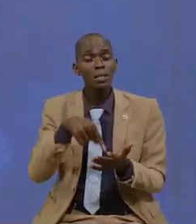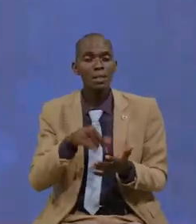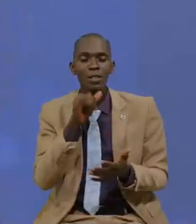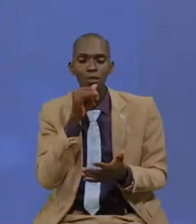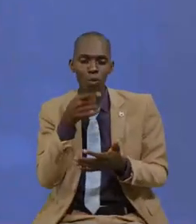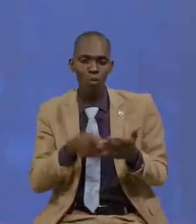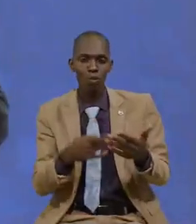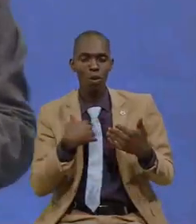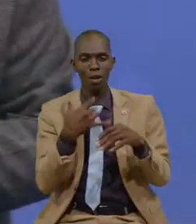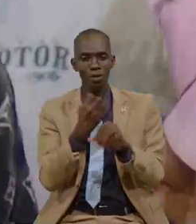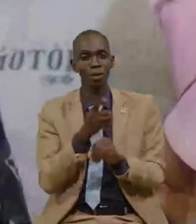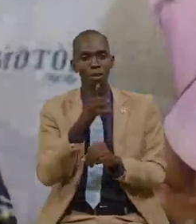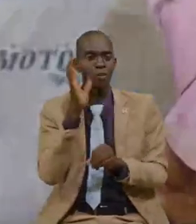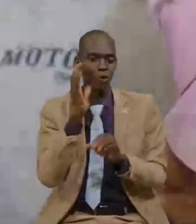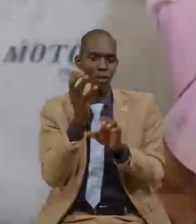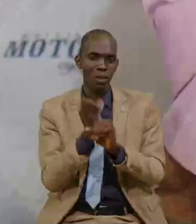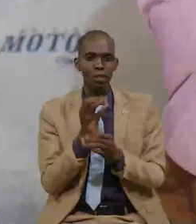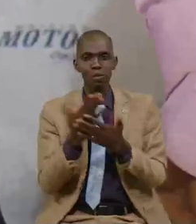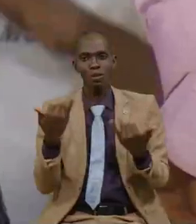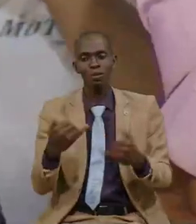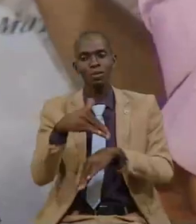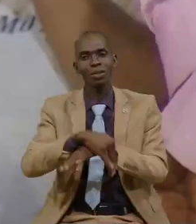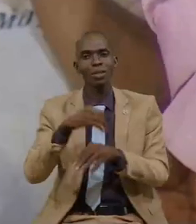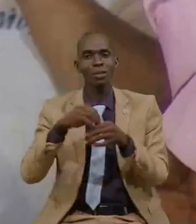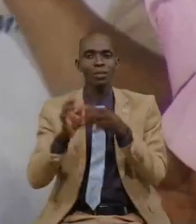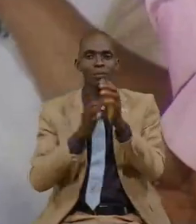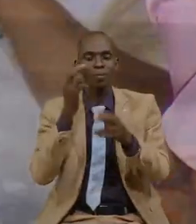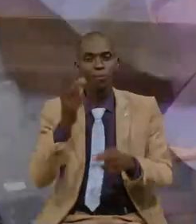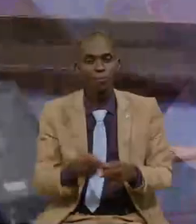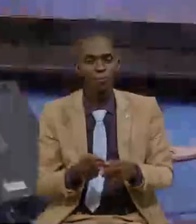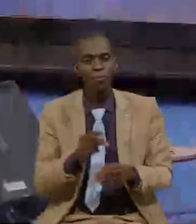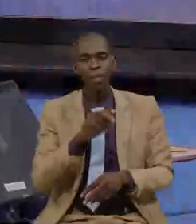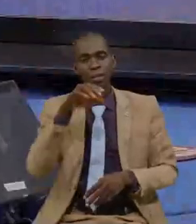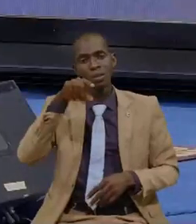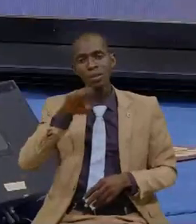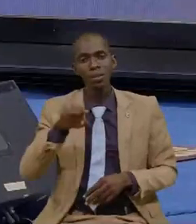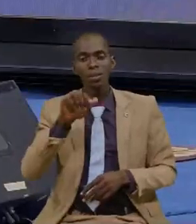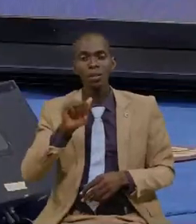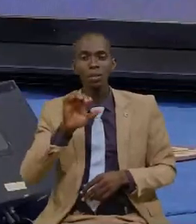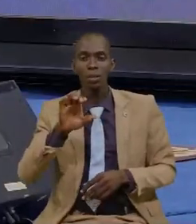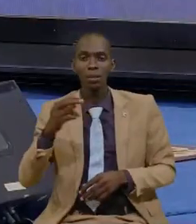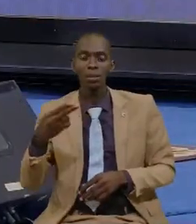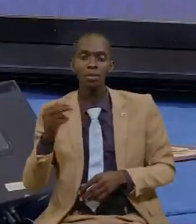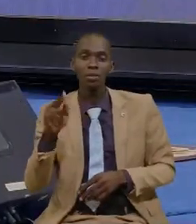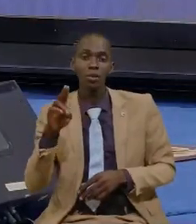voici ce que vous avez reçu. Vous aurez quelque chose ce soir. Et Isaïe,